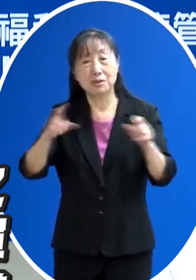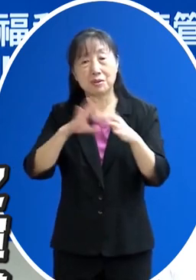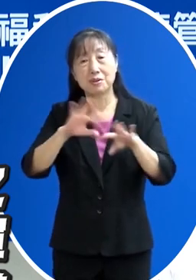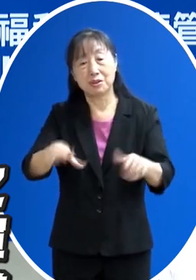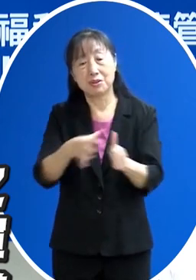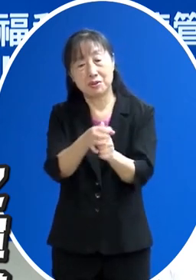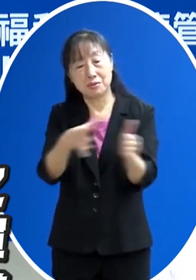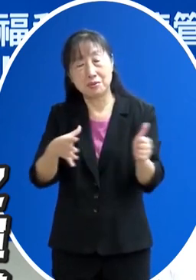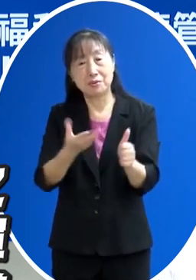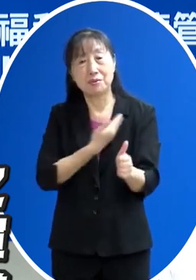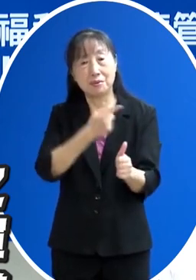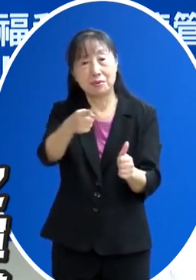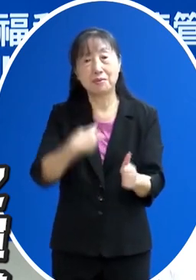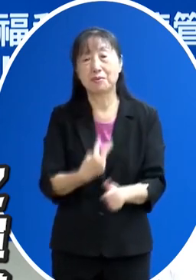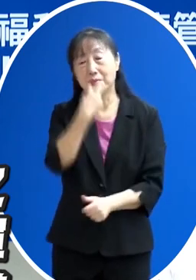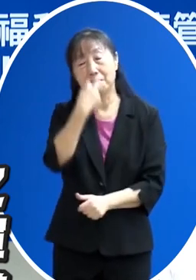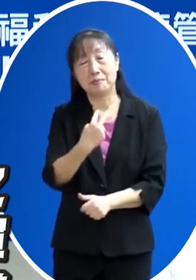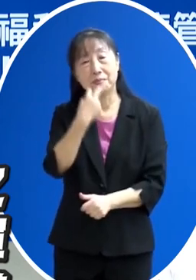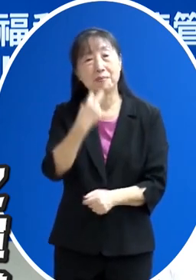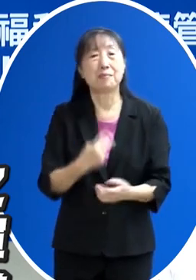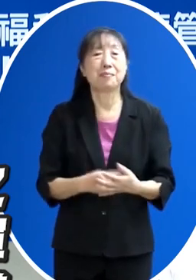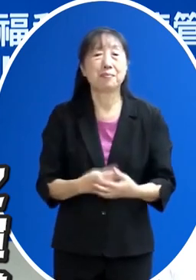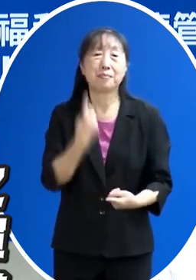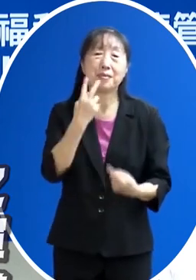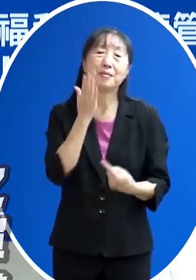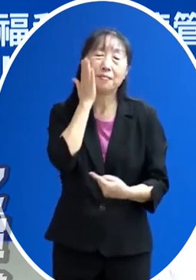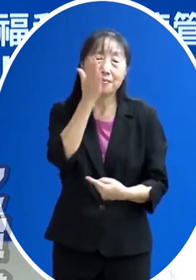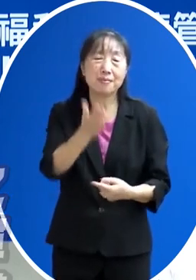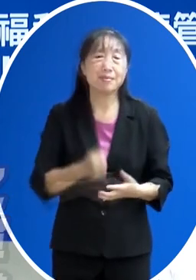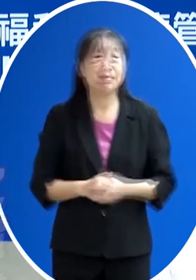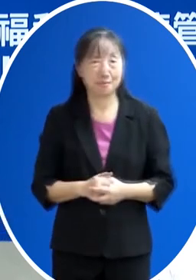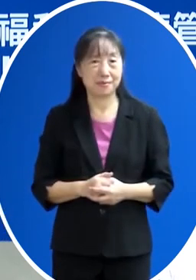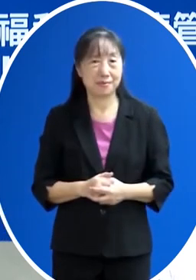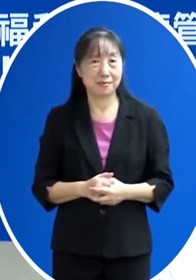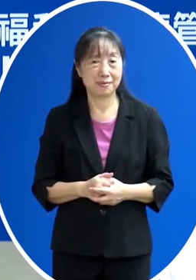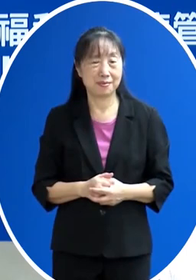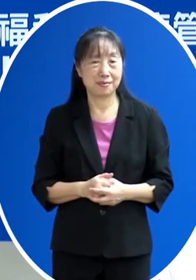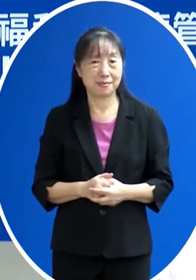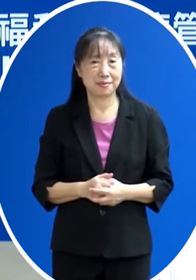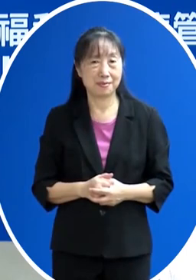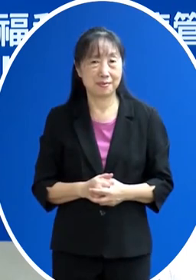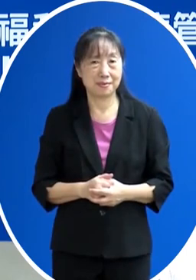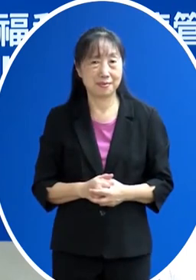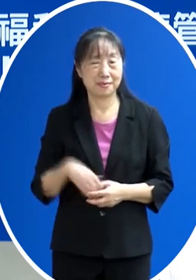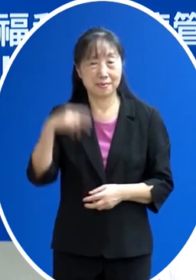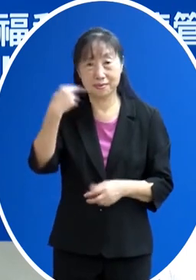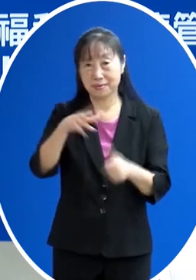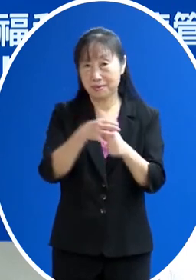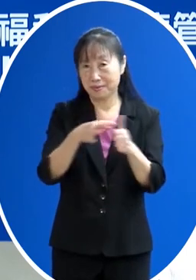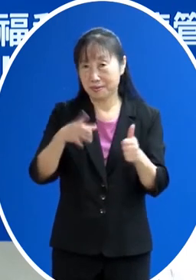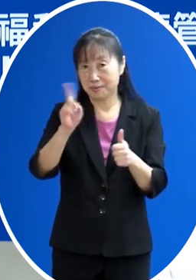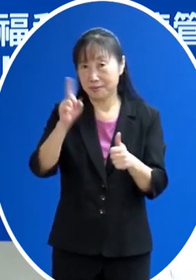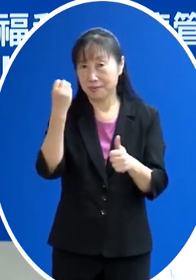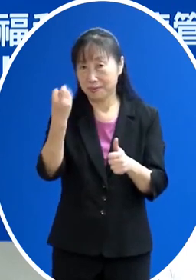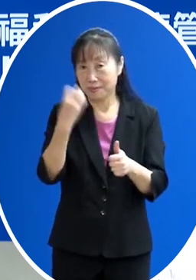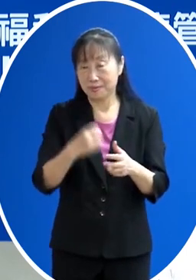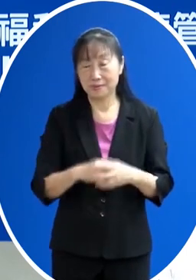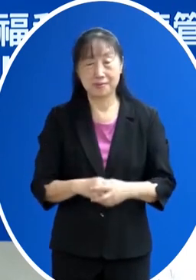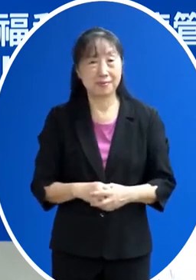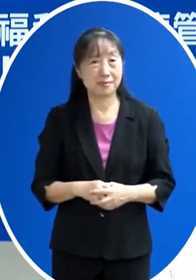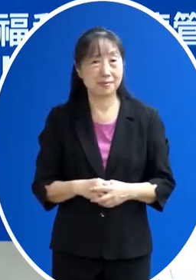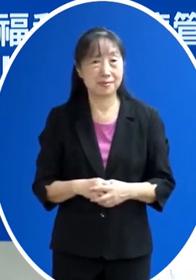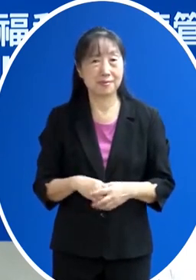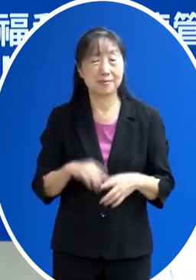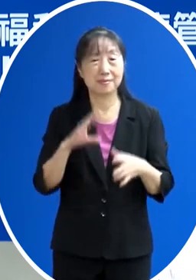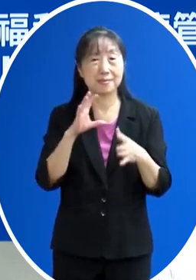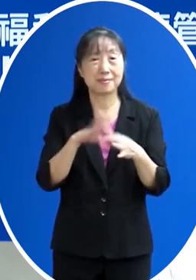呢，大家呼吸能够更顺畅一点。另外还有一个松绑的规定，就是那我们因